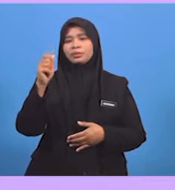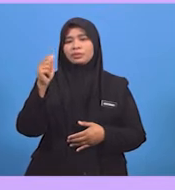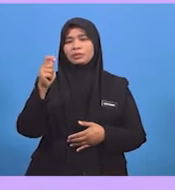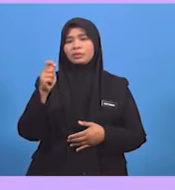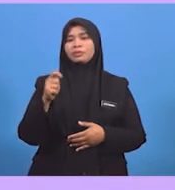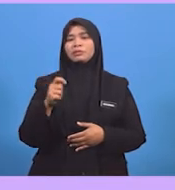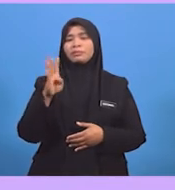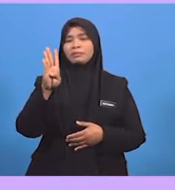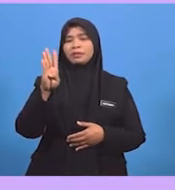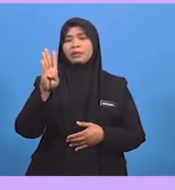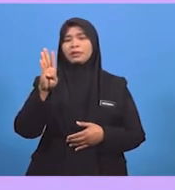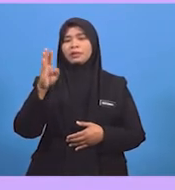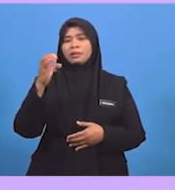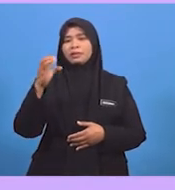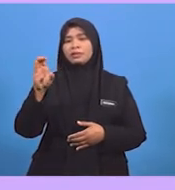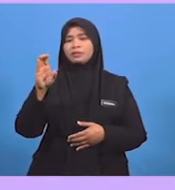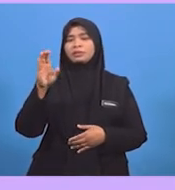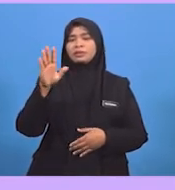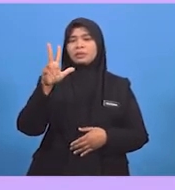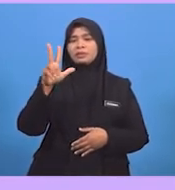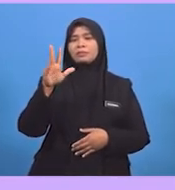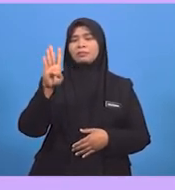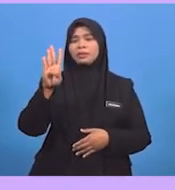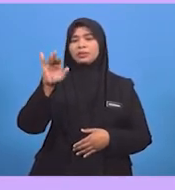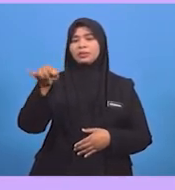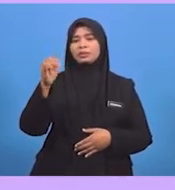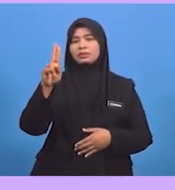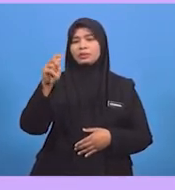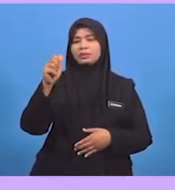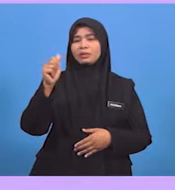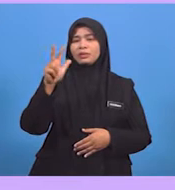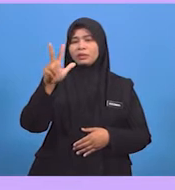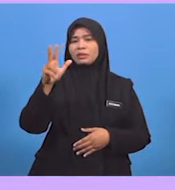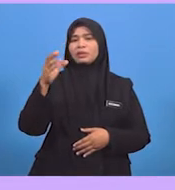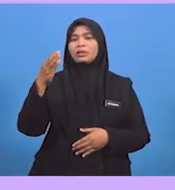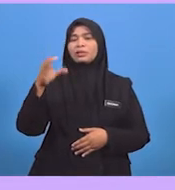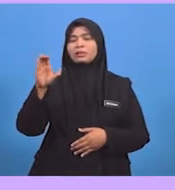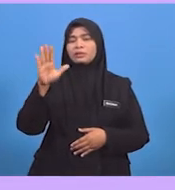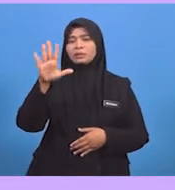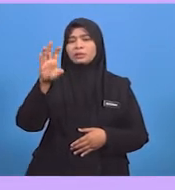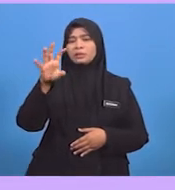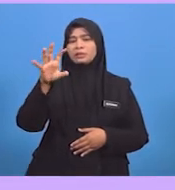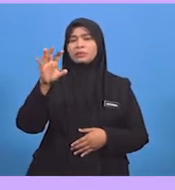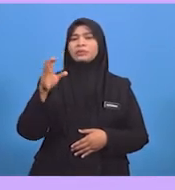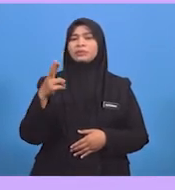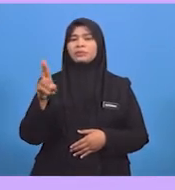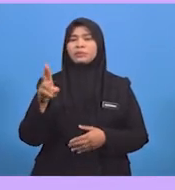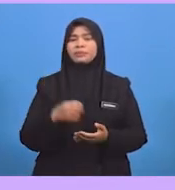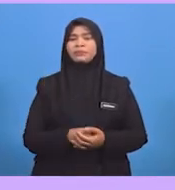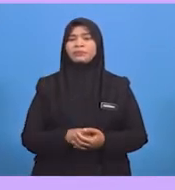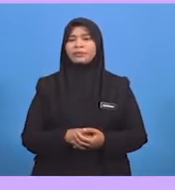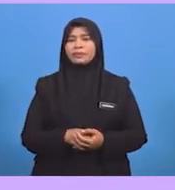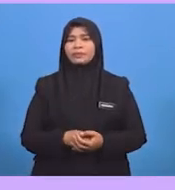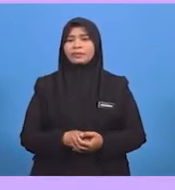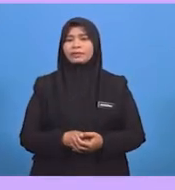RM4,350,000. Pada tahun 2020, Encik Ali mengimport barang yang sama dan memperoleh hasil yang sama seperti